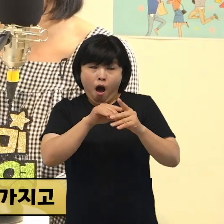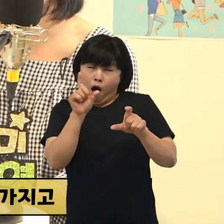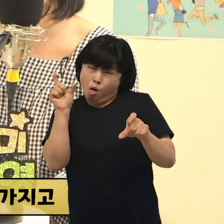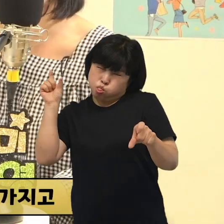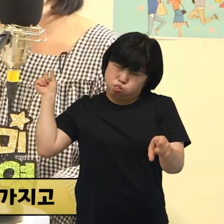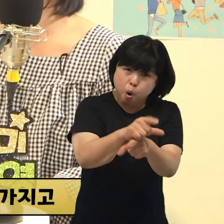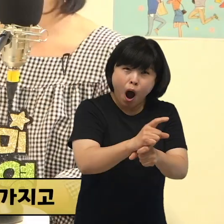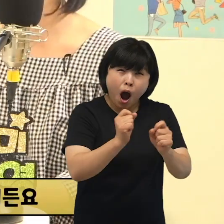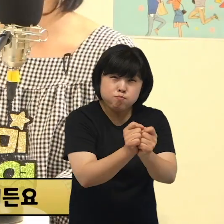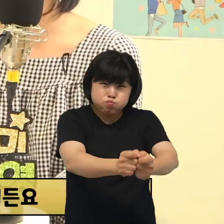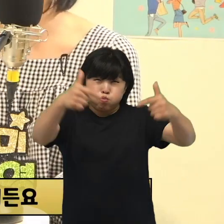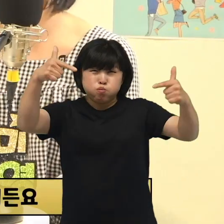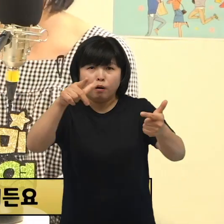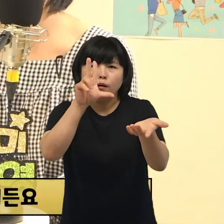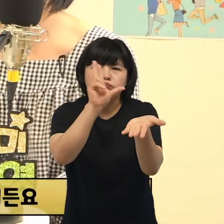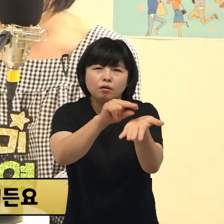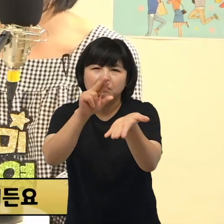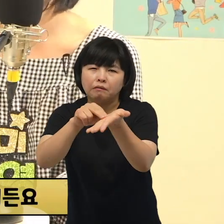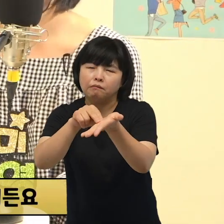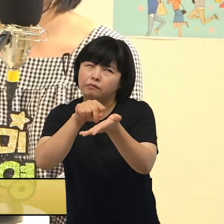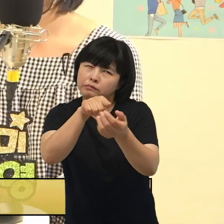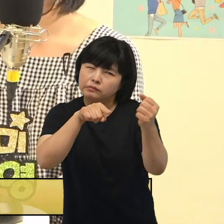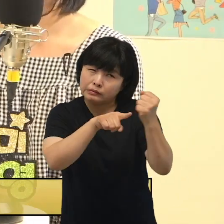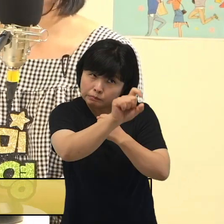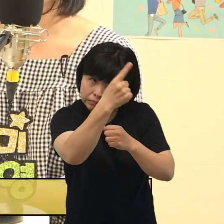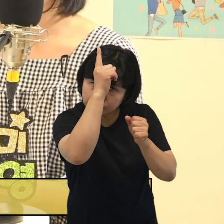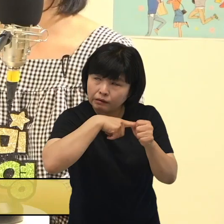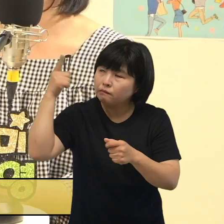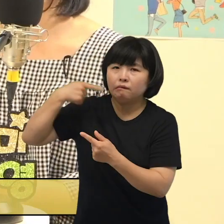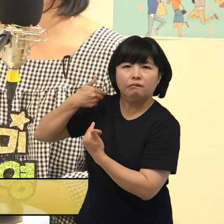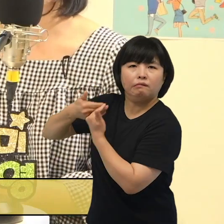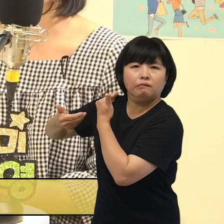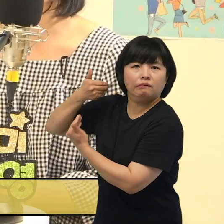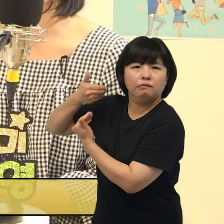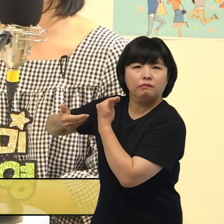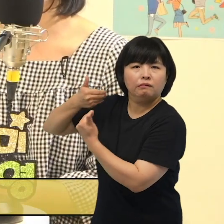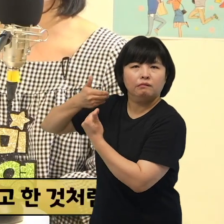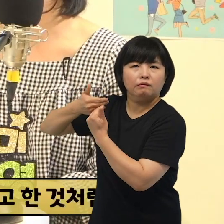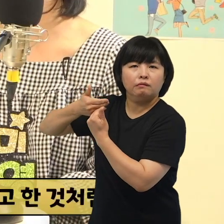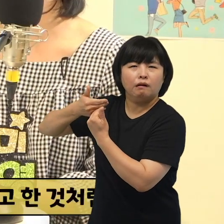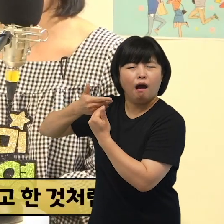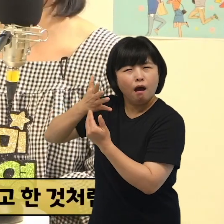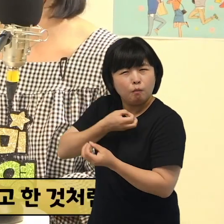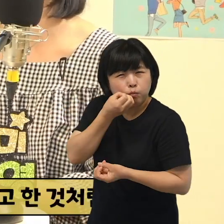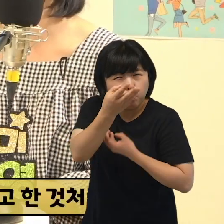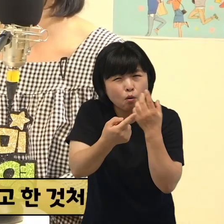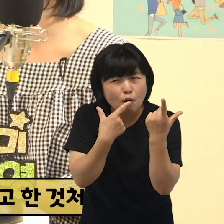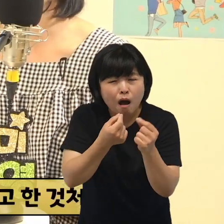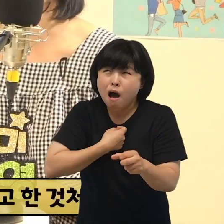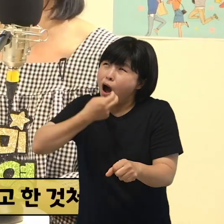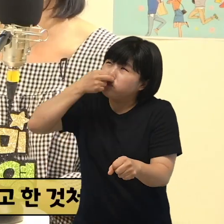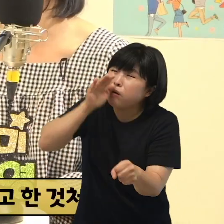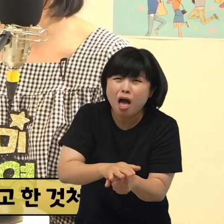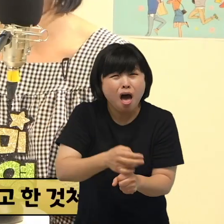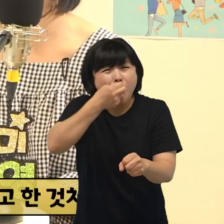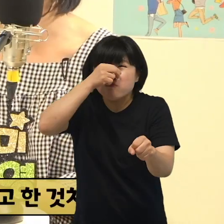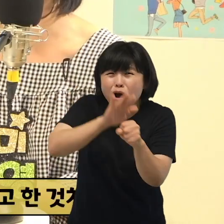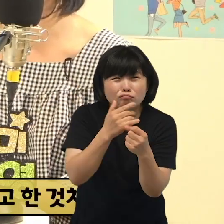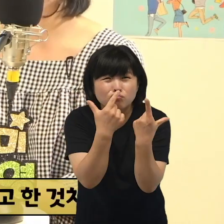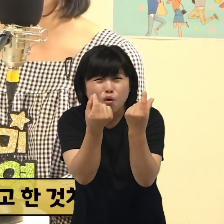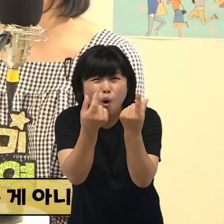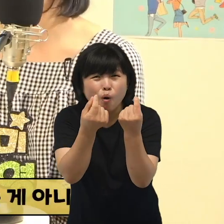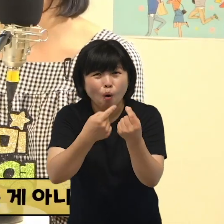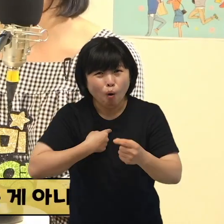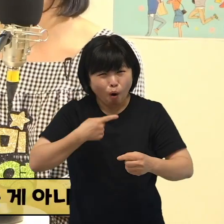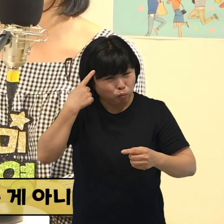돼가지고 맞아요. 그런 문제도 있다고 생각을 하거든요. 근데 이런 세대 갈등이 이제 저희가 토로한 것처럼 억울하다고 한